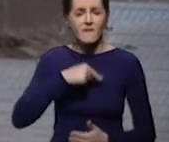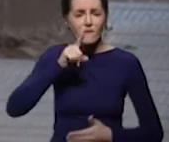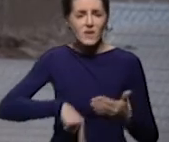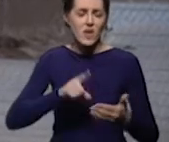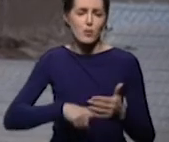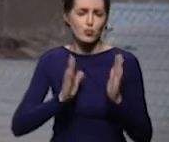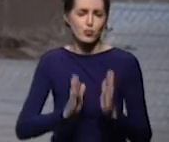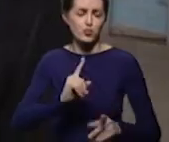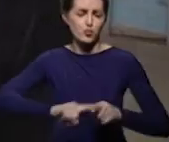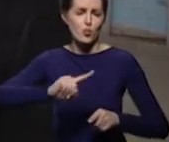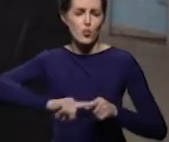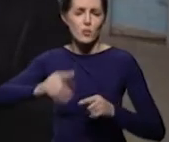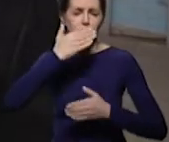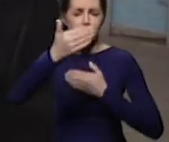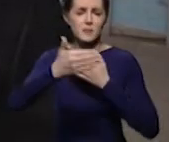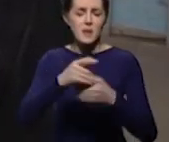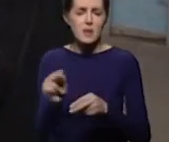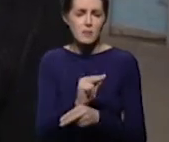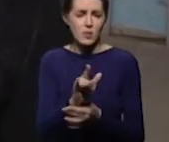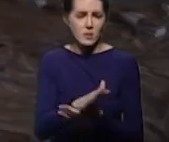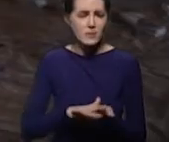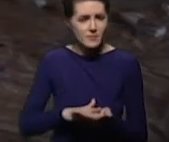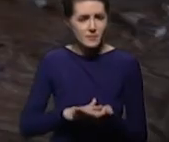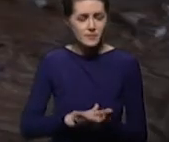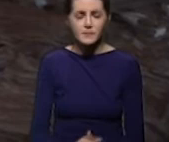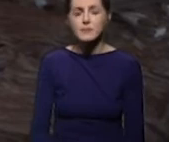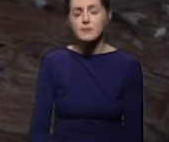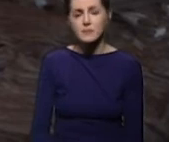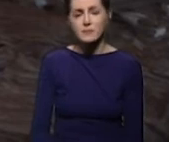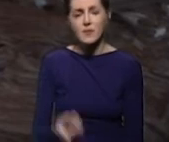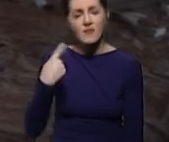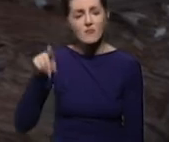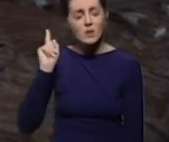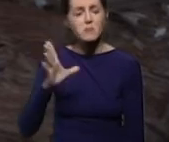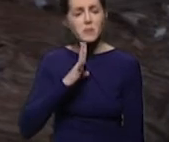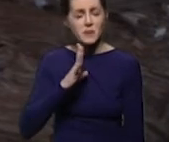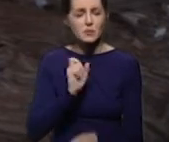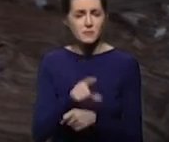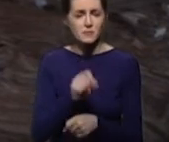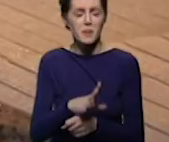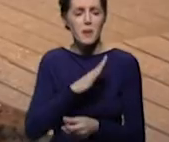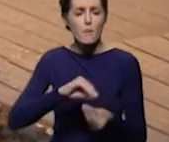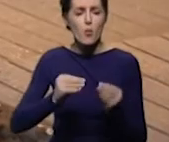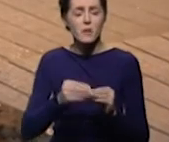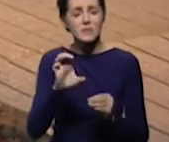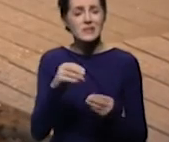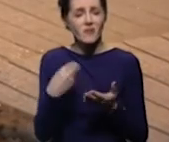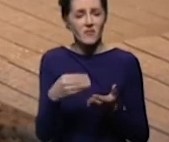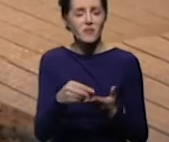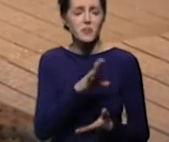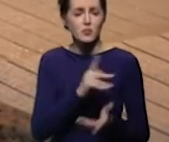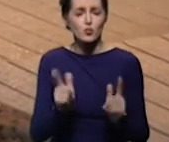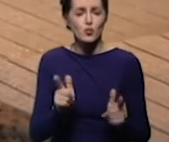нас все здвинулось і щось буде, якесь продвіження. У минулого субпідрядника проблеми з фінансуванням дійсно були,